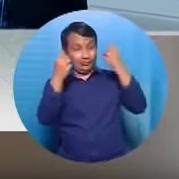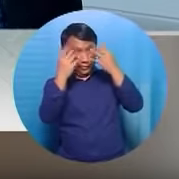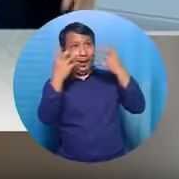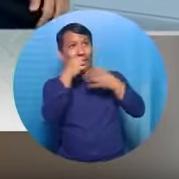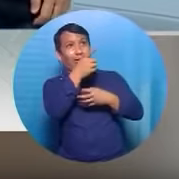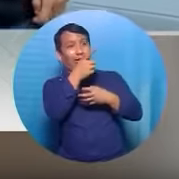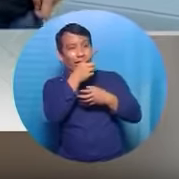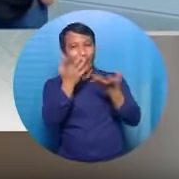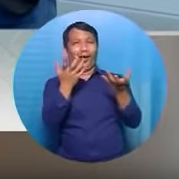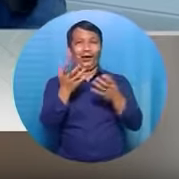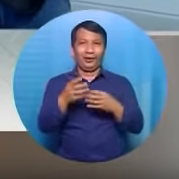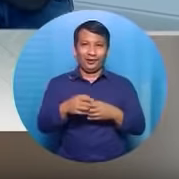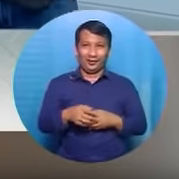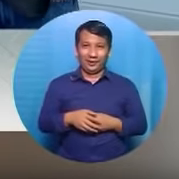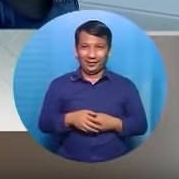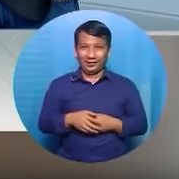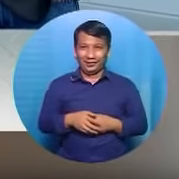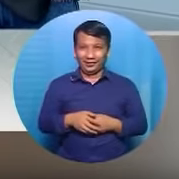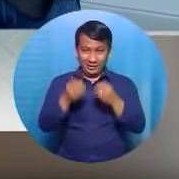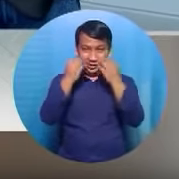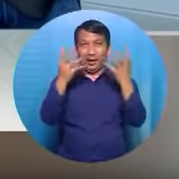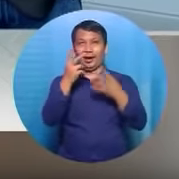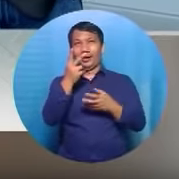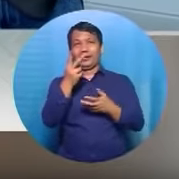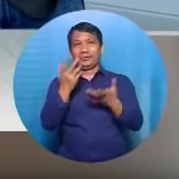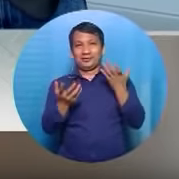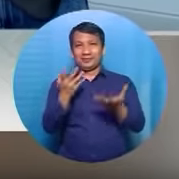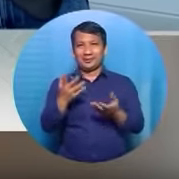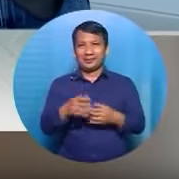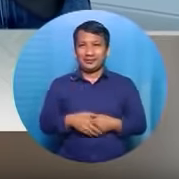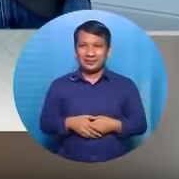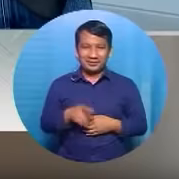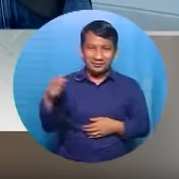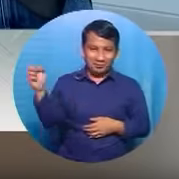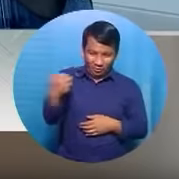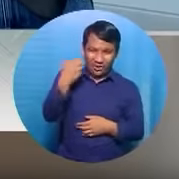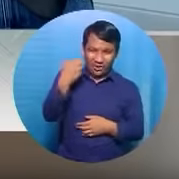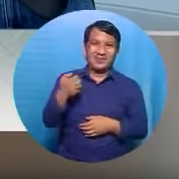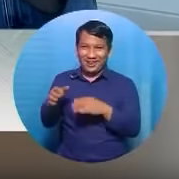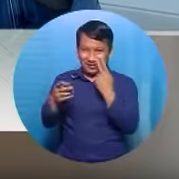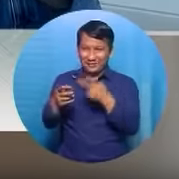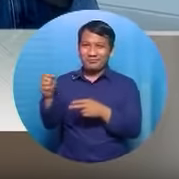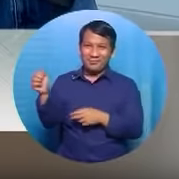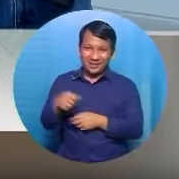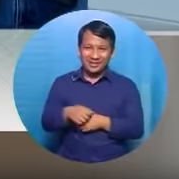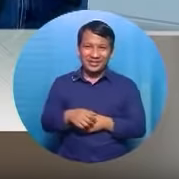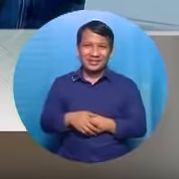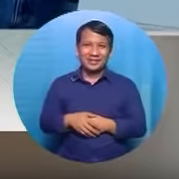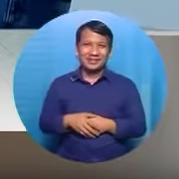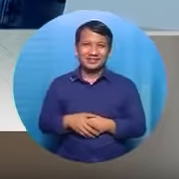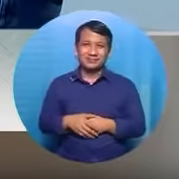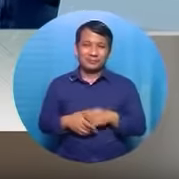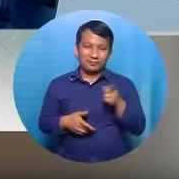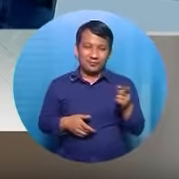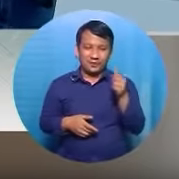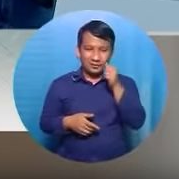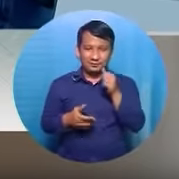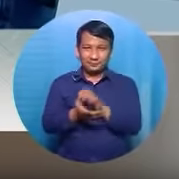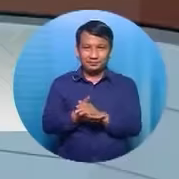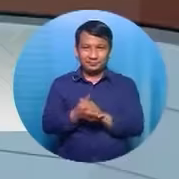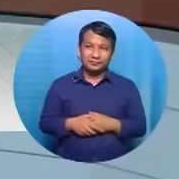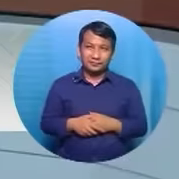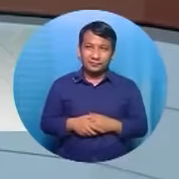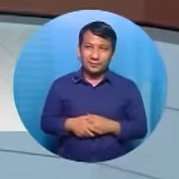Nagdilat. Oh, ka na ba, oh, nabulaga. Pagalita mo yung bantay mo, sir. Ayan, sir, oh. Sandali lang, sir, ha? Tanungin ko si misis. Gusto mag-usap